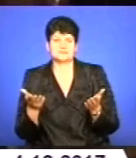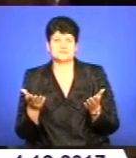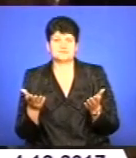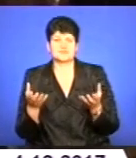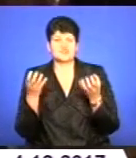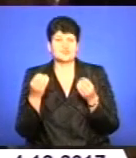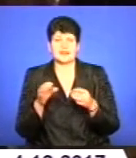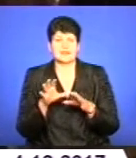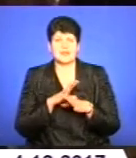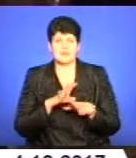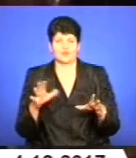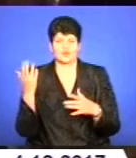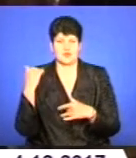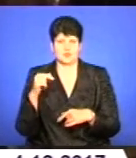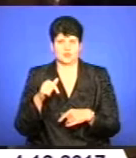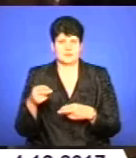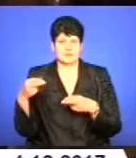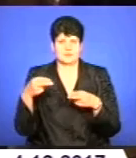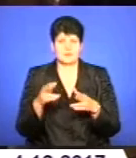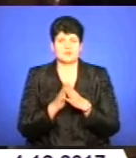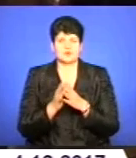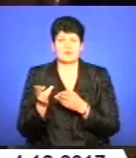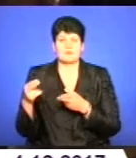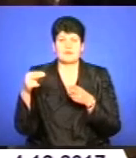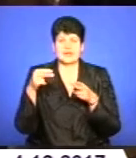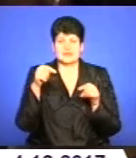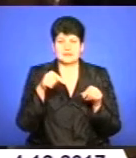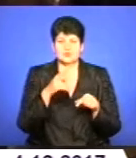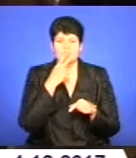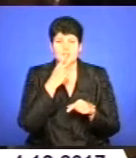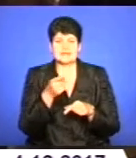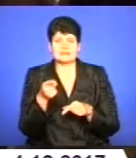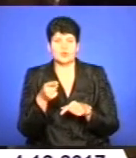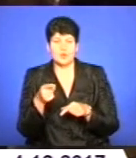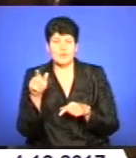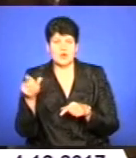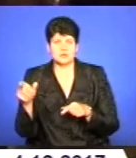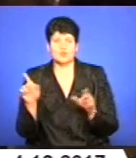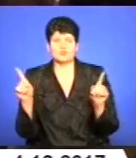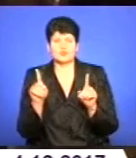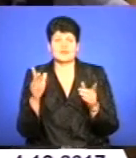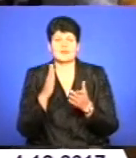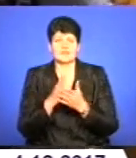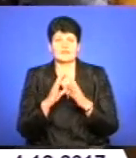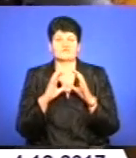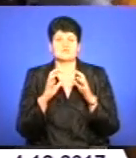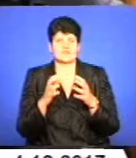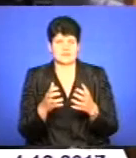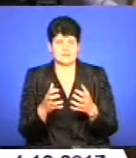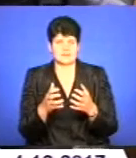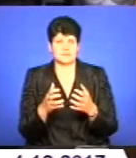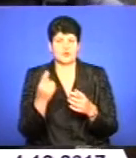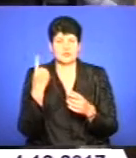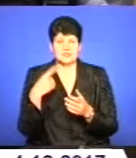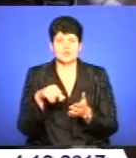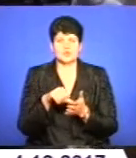яких ще не було. Ми просимо завжди приїхати тих, щоб показати тернополянам музику, яка існує в світі, джазову музику. Один з учасників